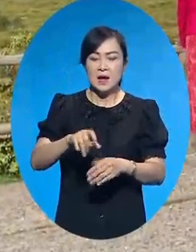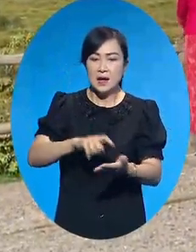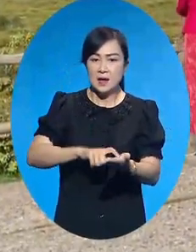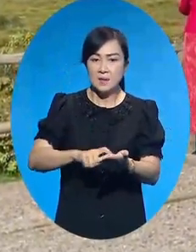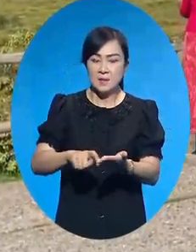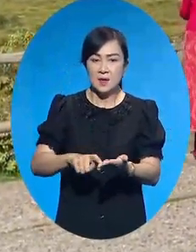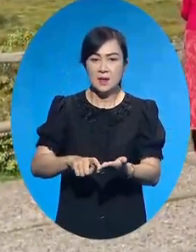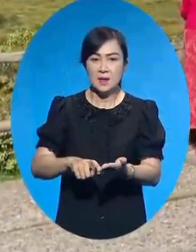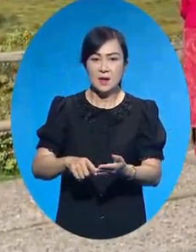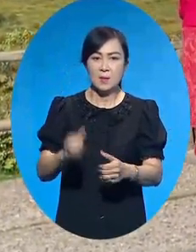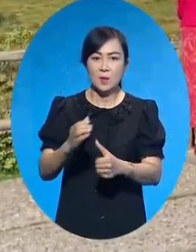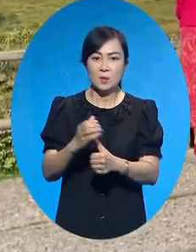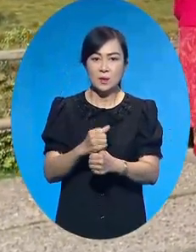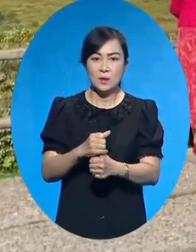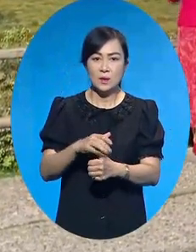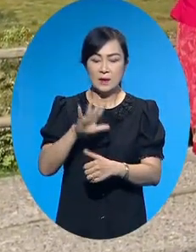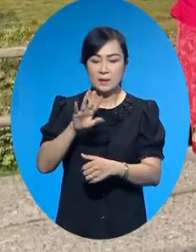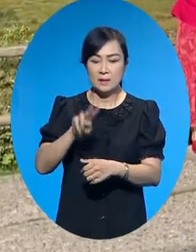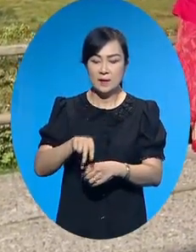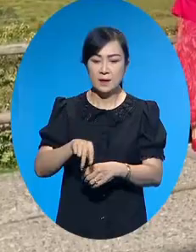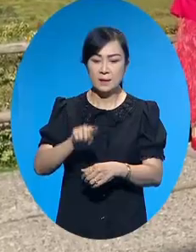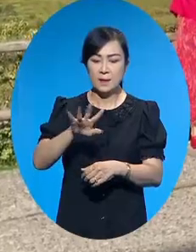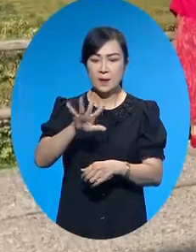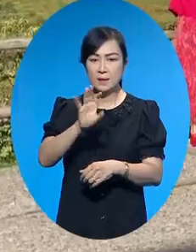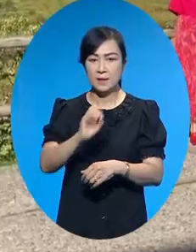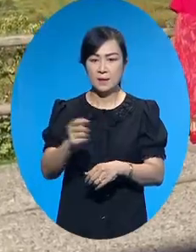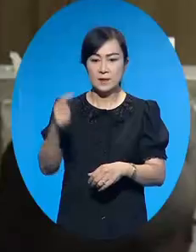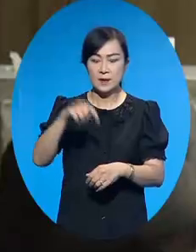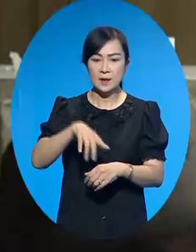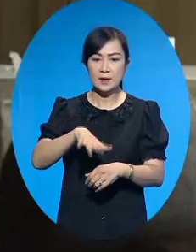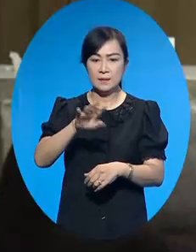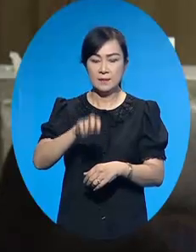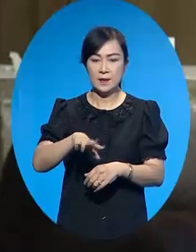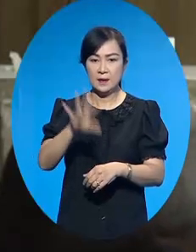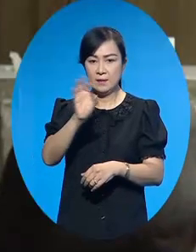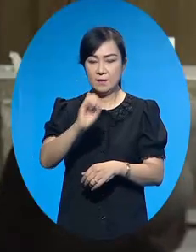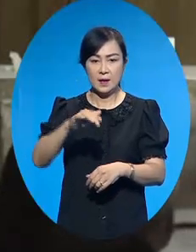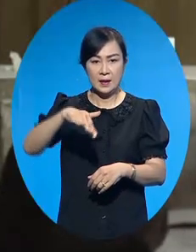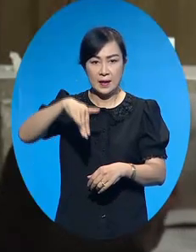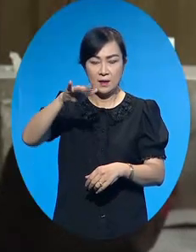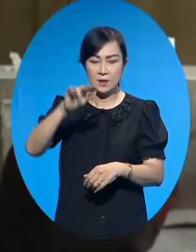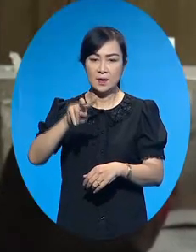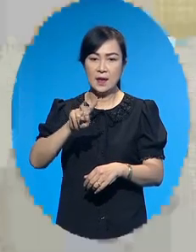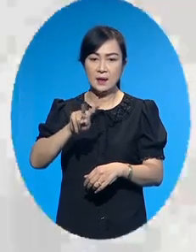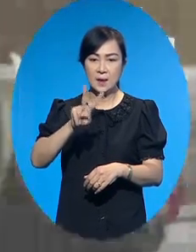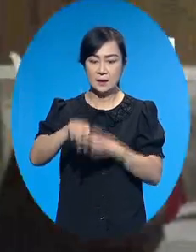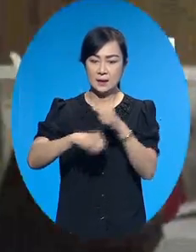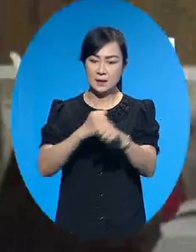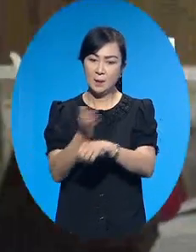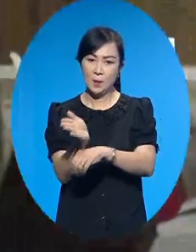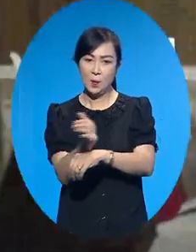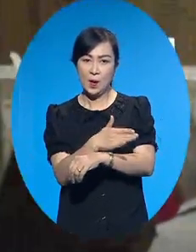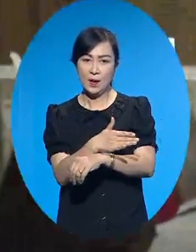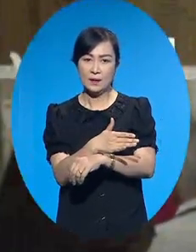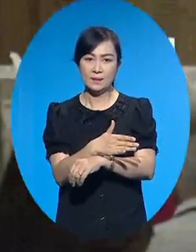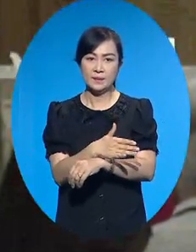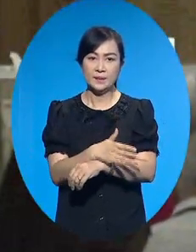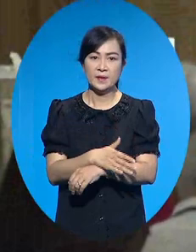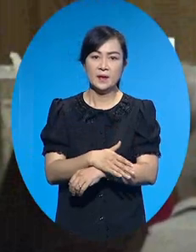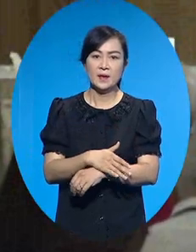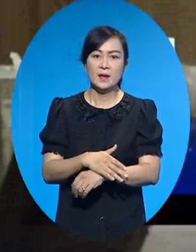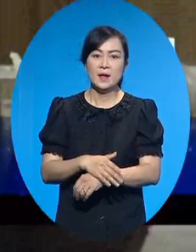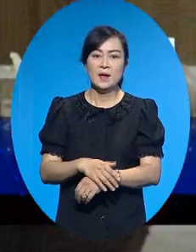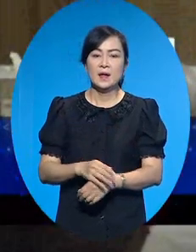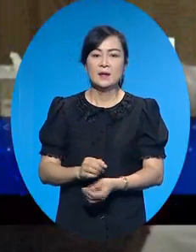Mỹ lên phạm vi mục tiêu 5,25% đến 5,5%, mức cao nhất trong hơn 22 năm qua. Trên cơ